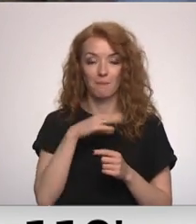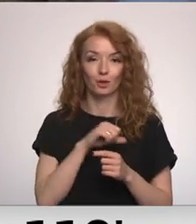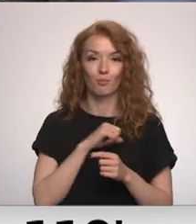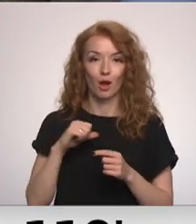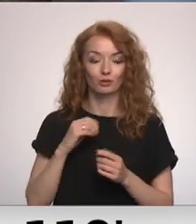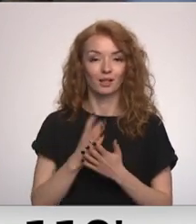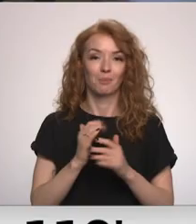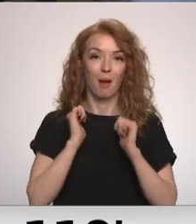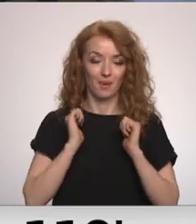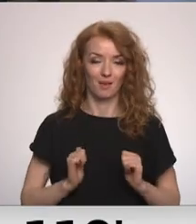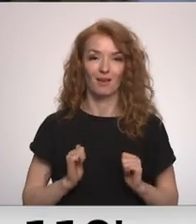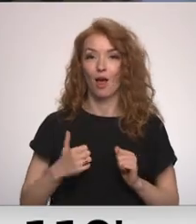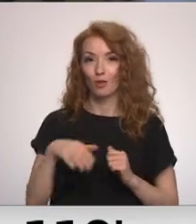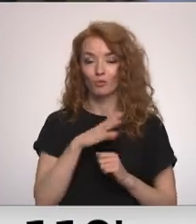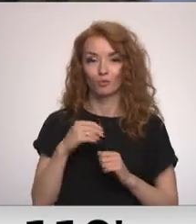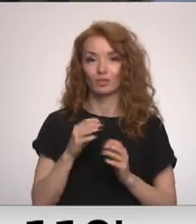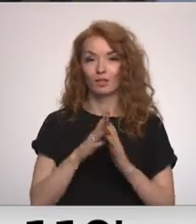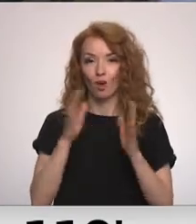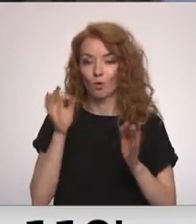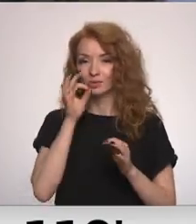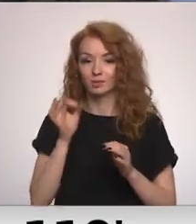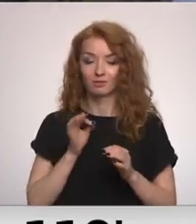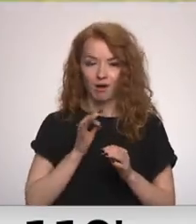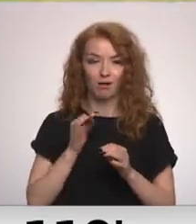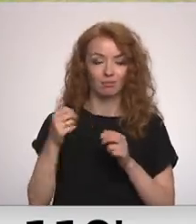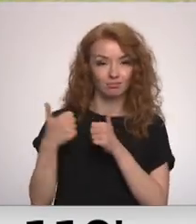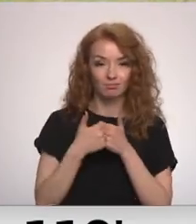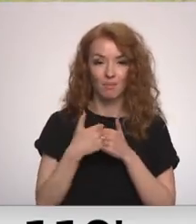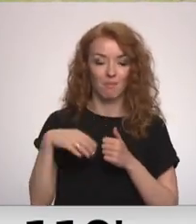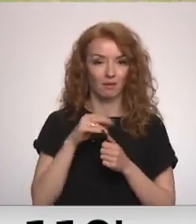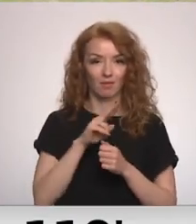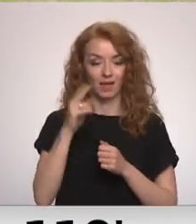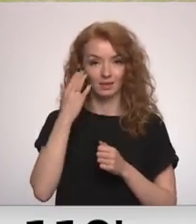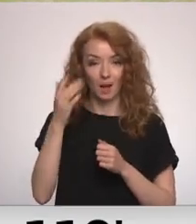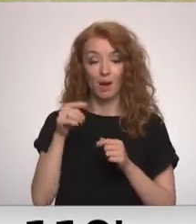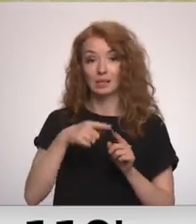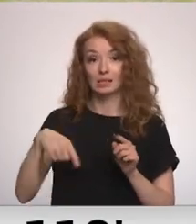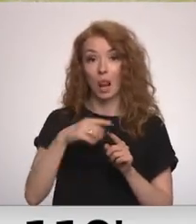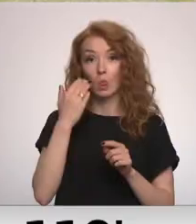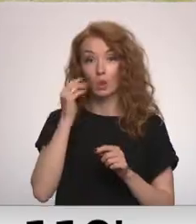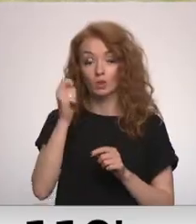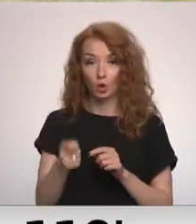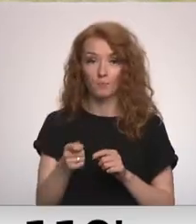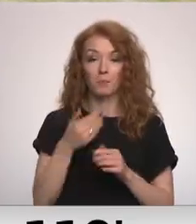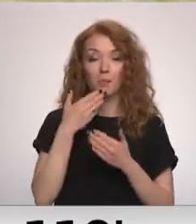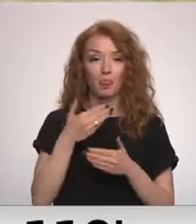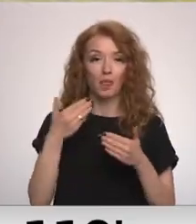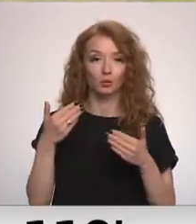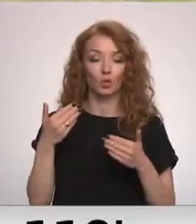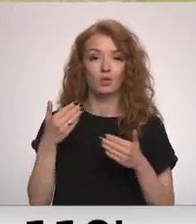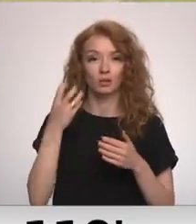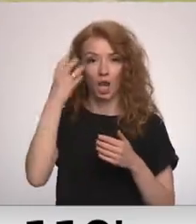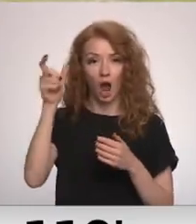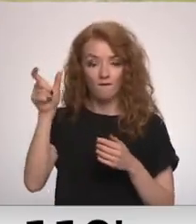palikām apmierināti, jo mums tik daudz saka, mēs nebijām pat cerējuši. Sala vārdu ieguva pateicoties Saksijas grāfam un